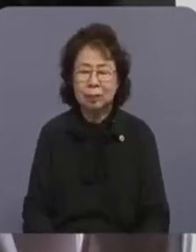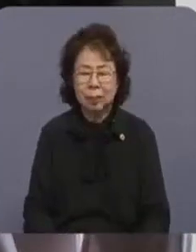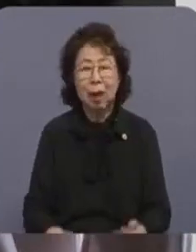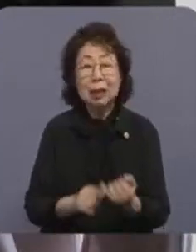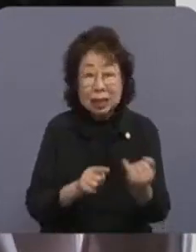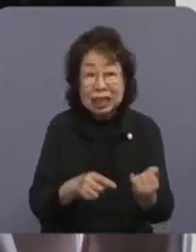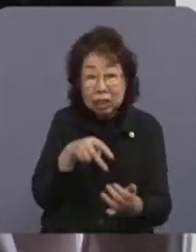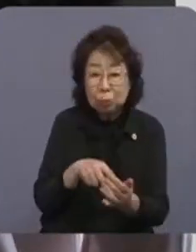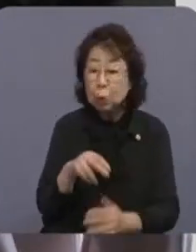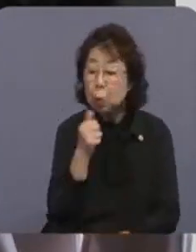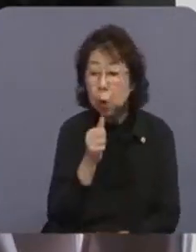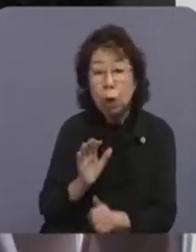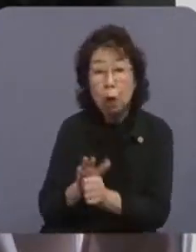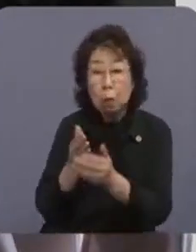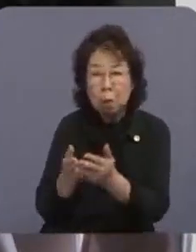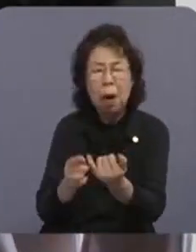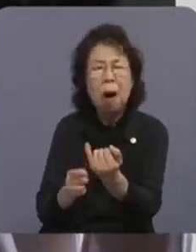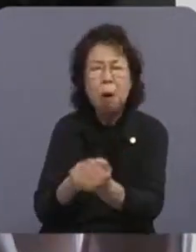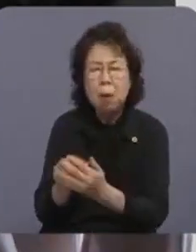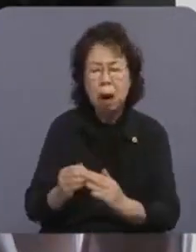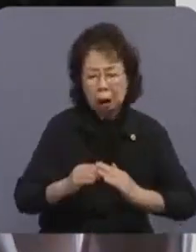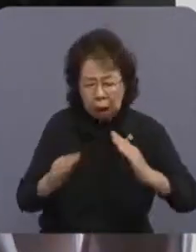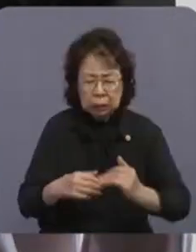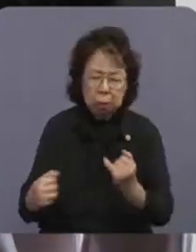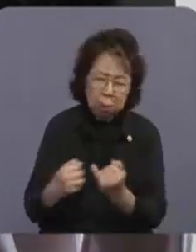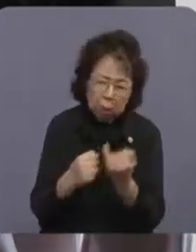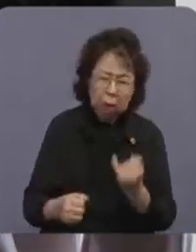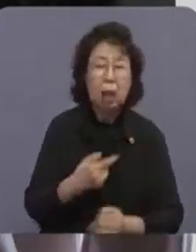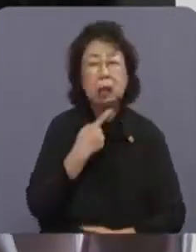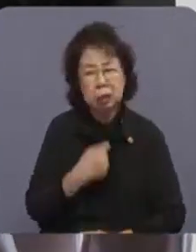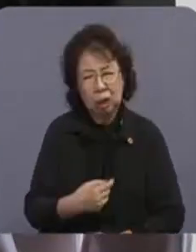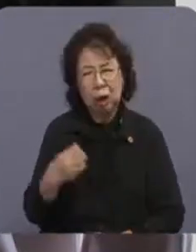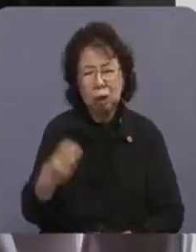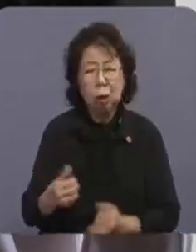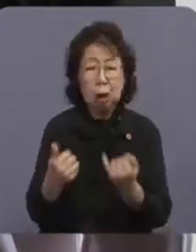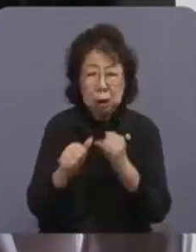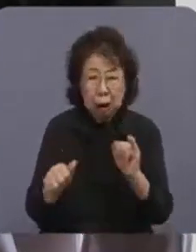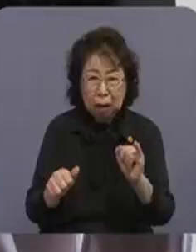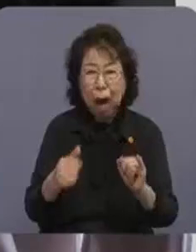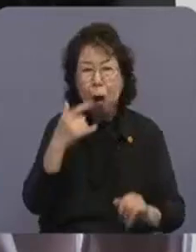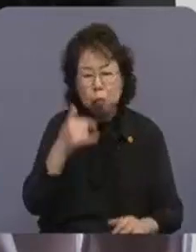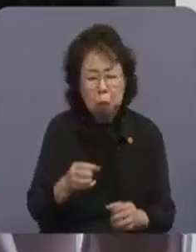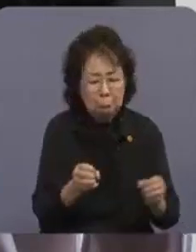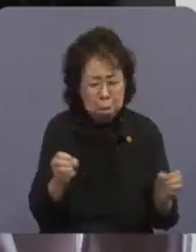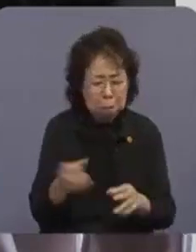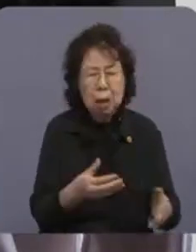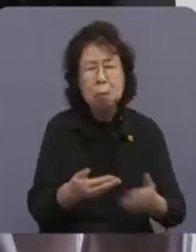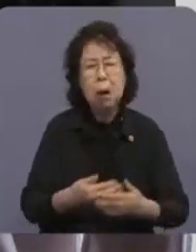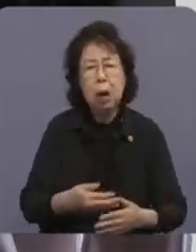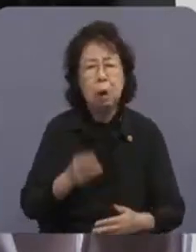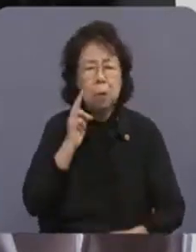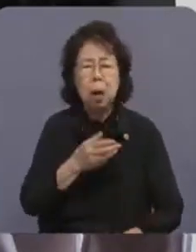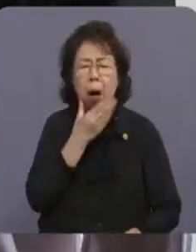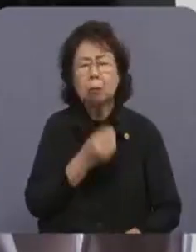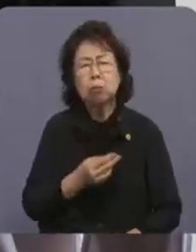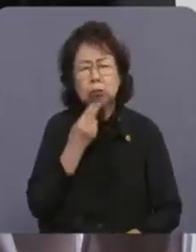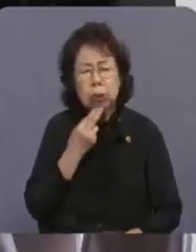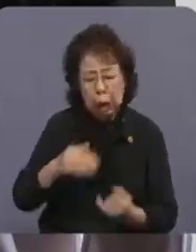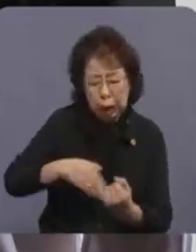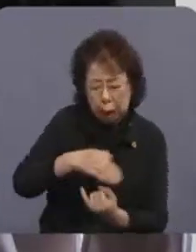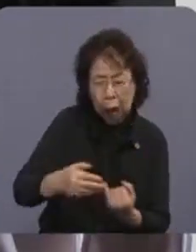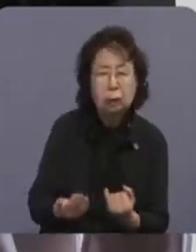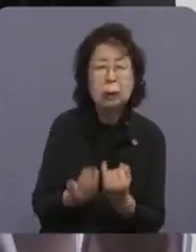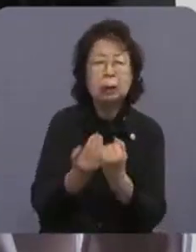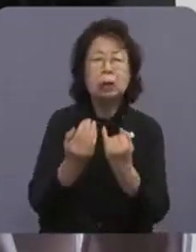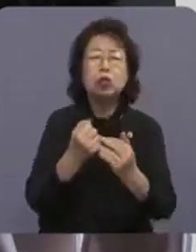정측 변호인은 정시가 가정 폭력에 시달린 데다 이혼한 부모에게 버림받는 불한 가정 환경 속에서